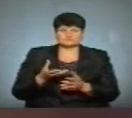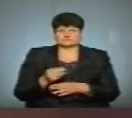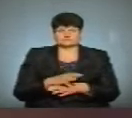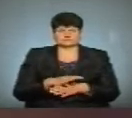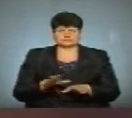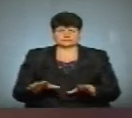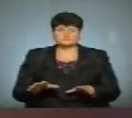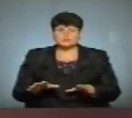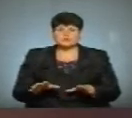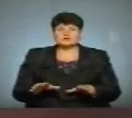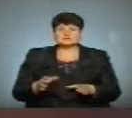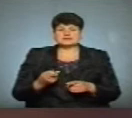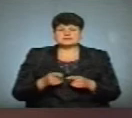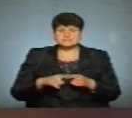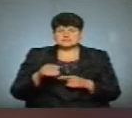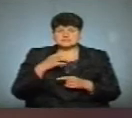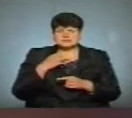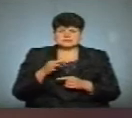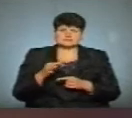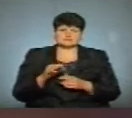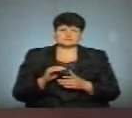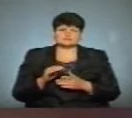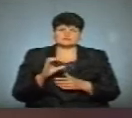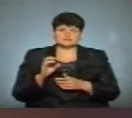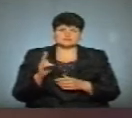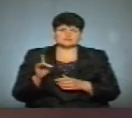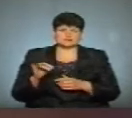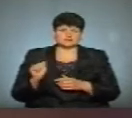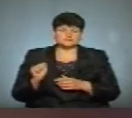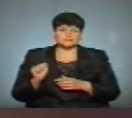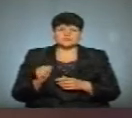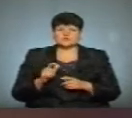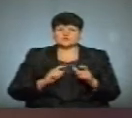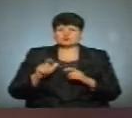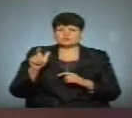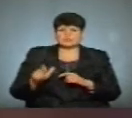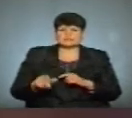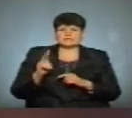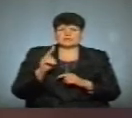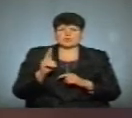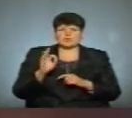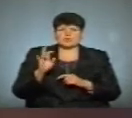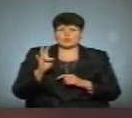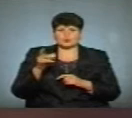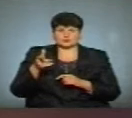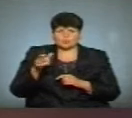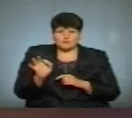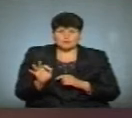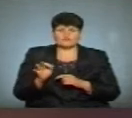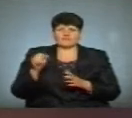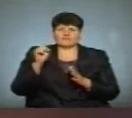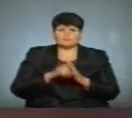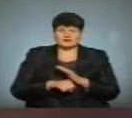внесли. Про це повідомив речник Нацполіції області Сергій Крета. Нагадаю, студента з Конго Люсамбе Ріті Каємбо